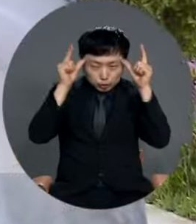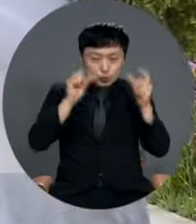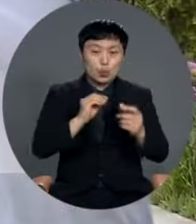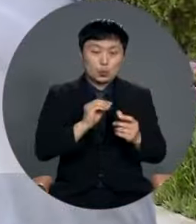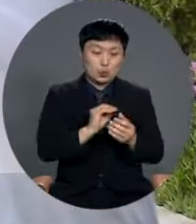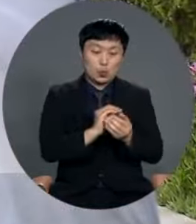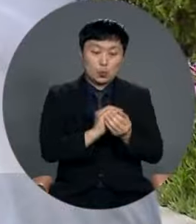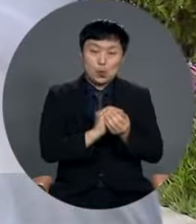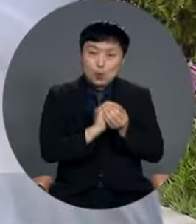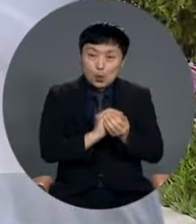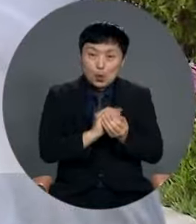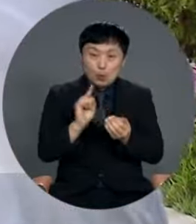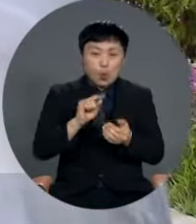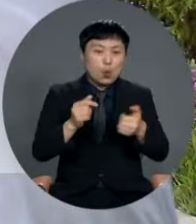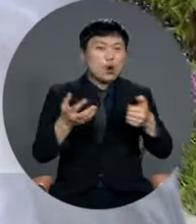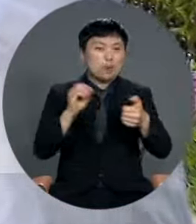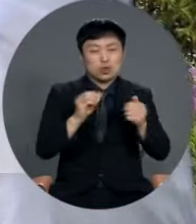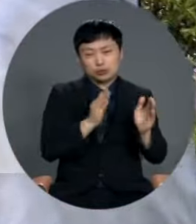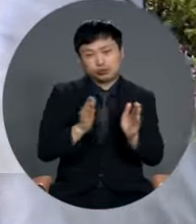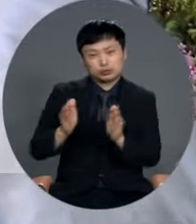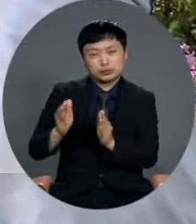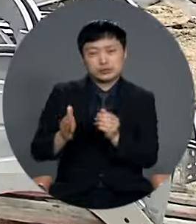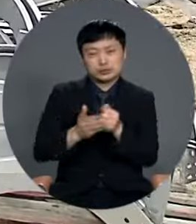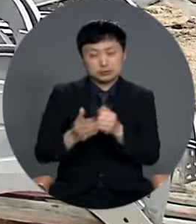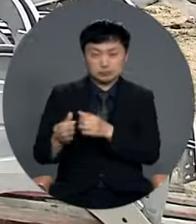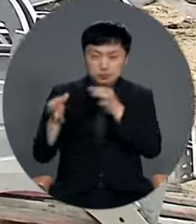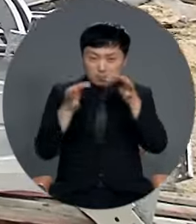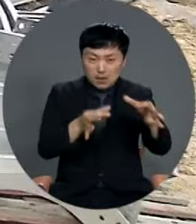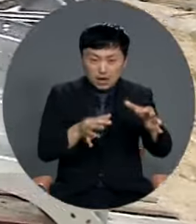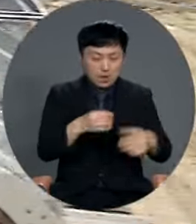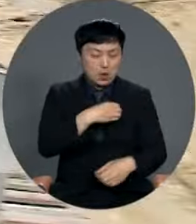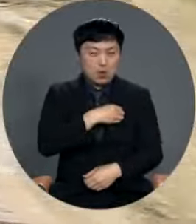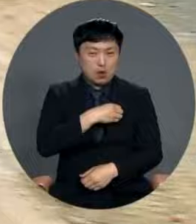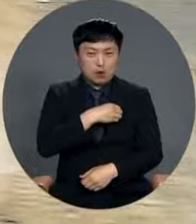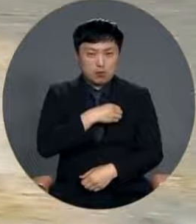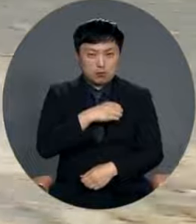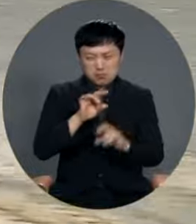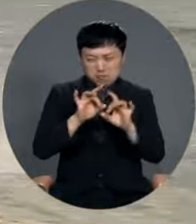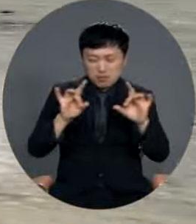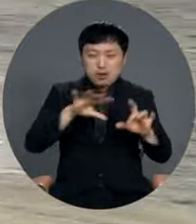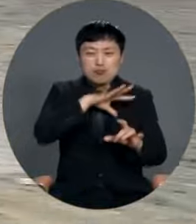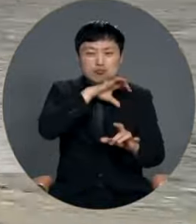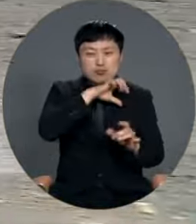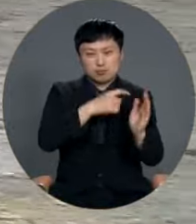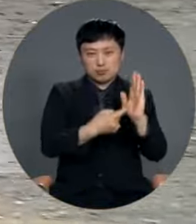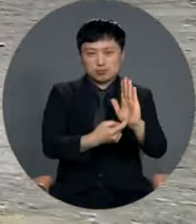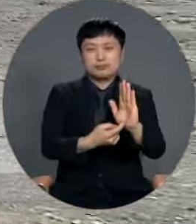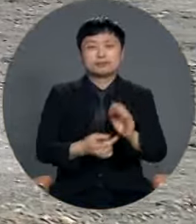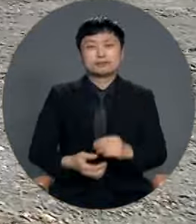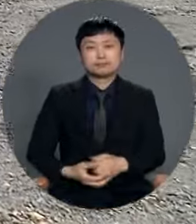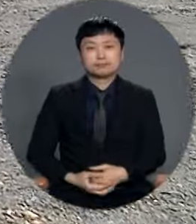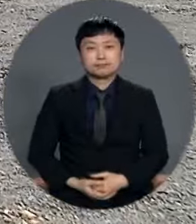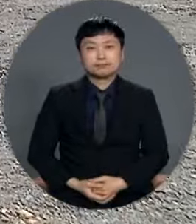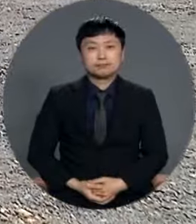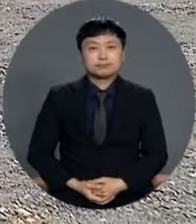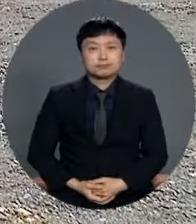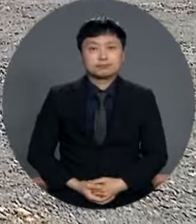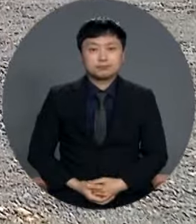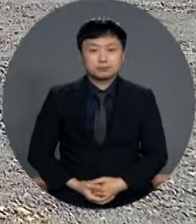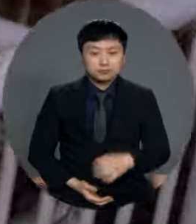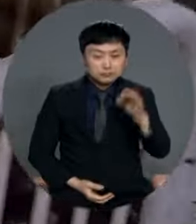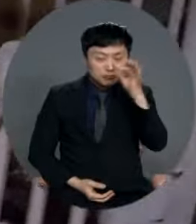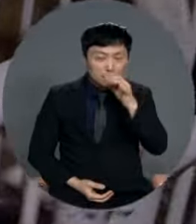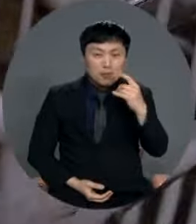원을 마련해야 하는데 갑작스런 대규모 투자에 축협 조합원들 사이에선 불만의 목소리가 커지고 있습니다.